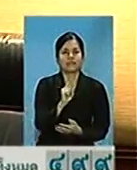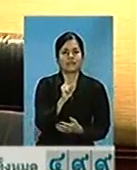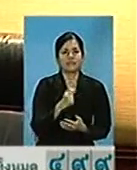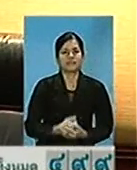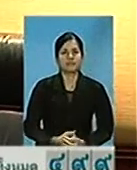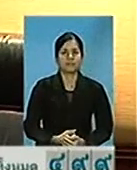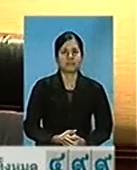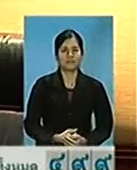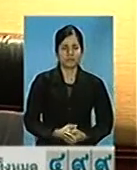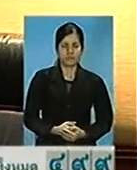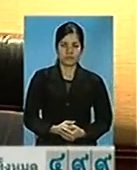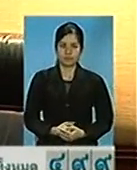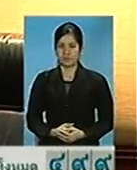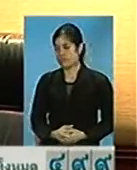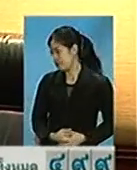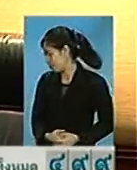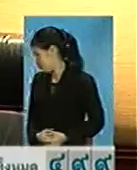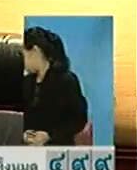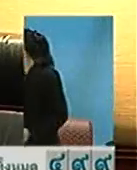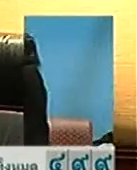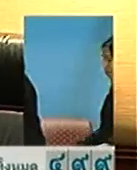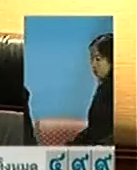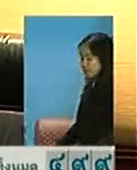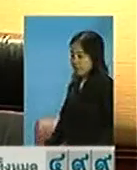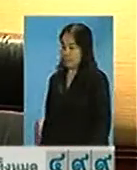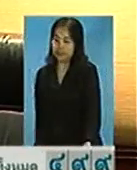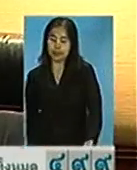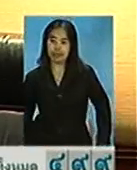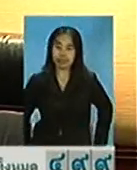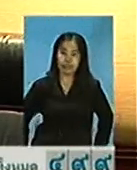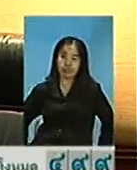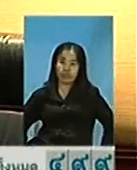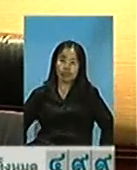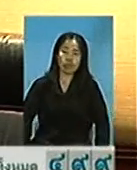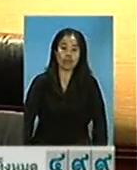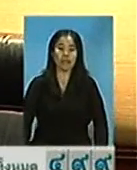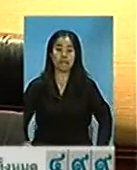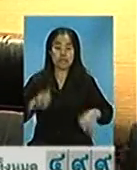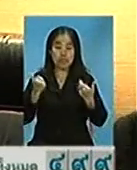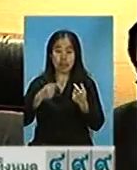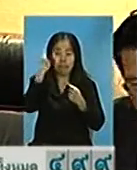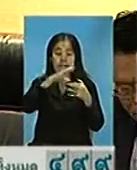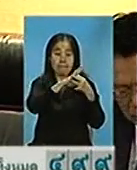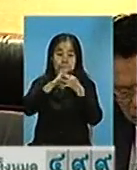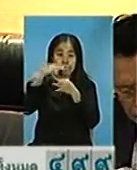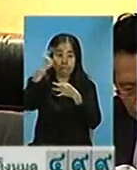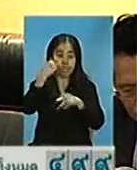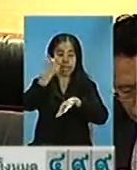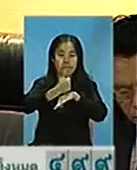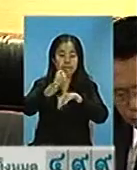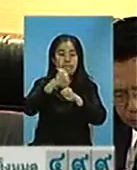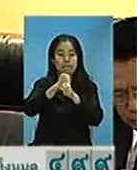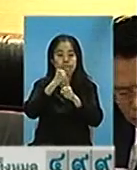วันนี้คนที่เกี่ยวข้อง1แรงงาน2เจ้าของสวนยาง3เจ้าของตลาดกล